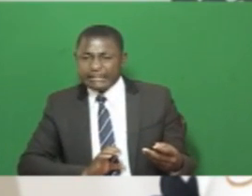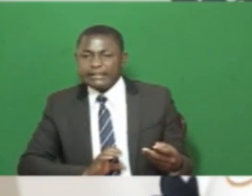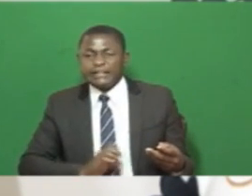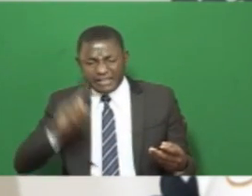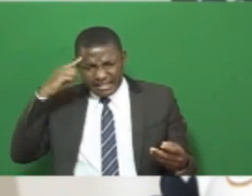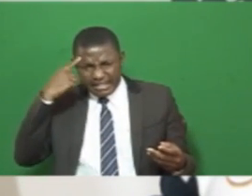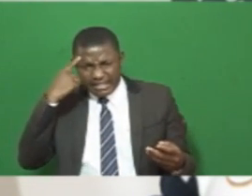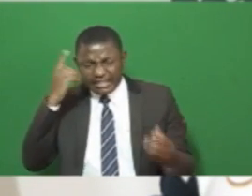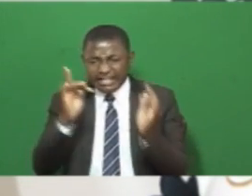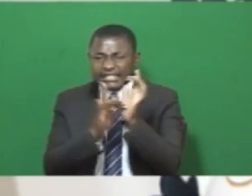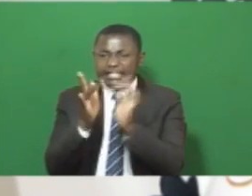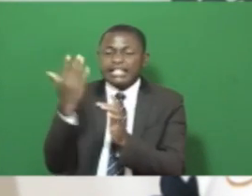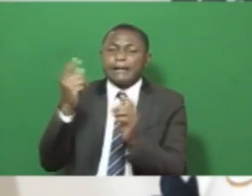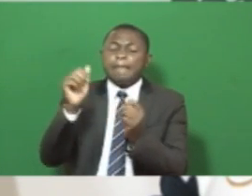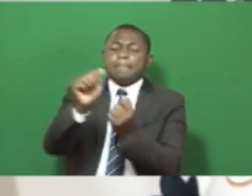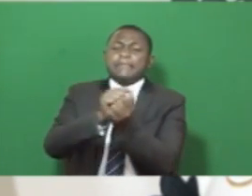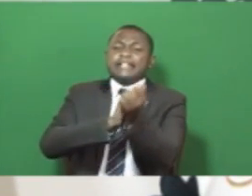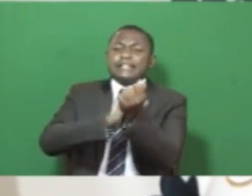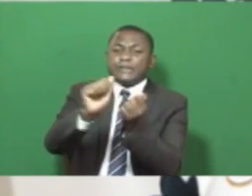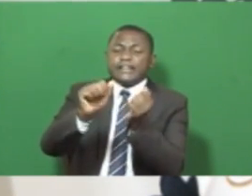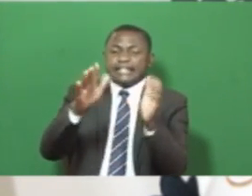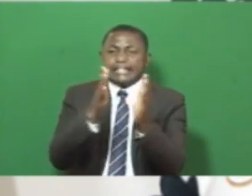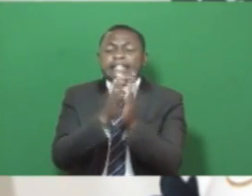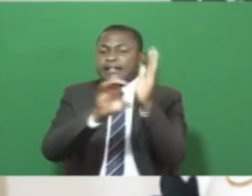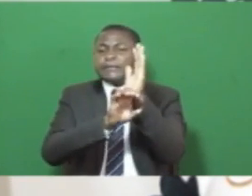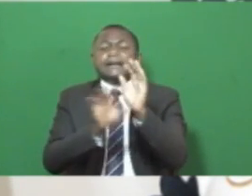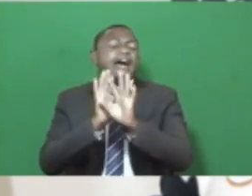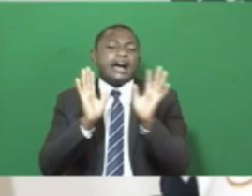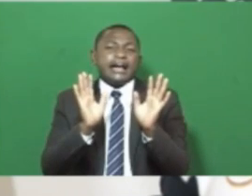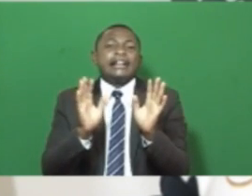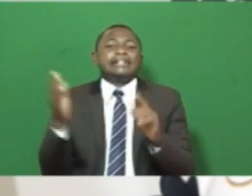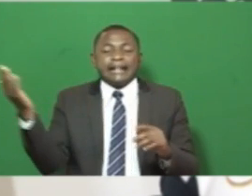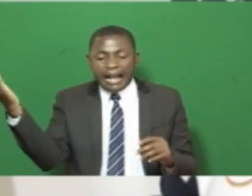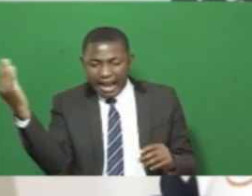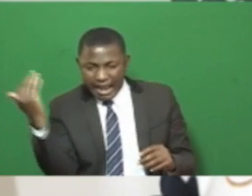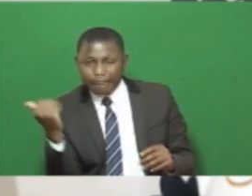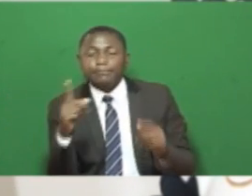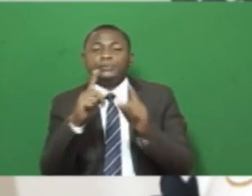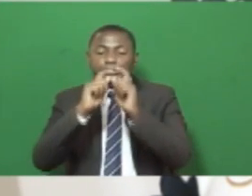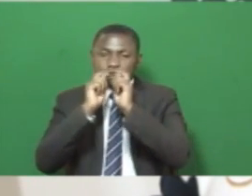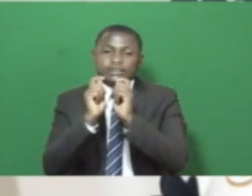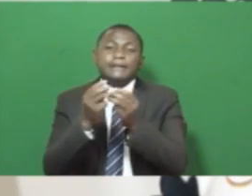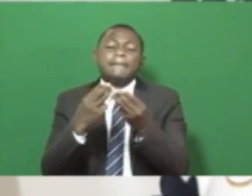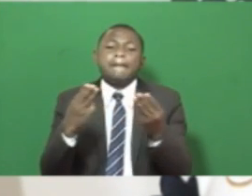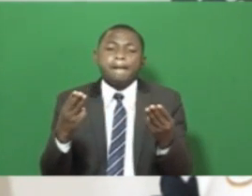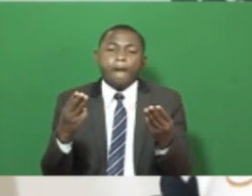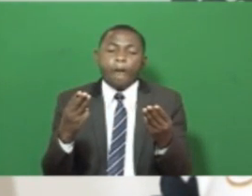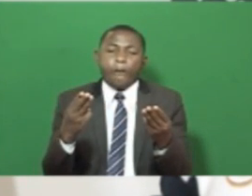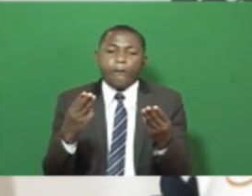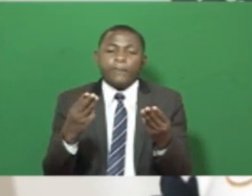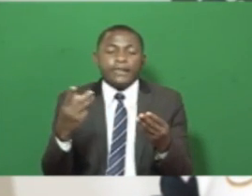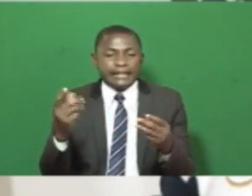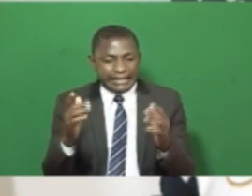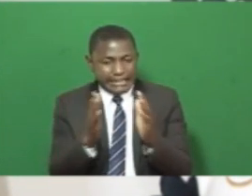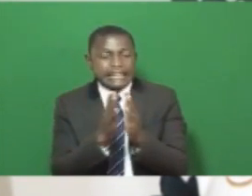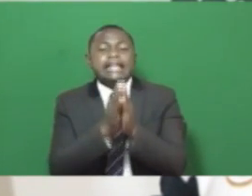maKristu musafunge kuti ndakauya kuzoparadza mutemo handina. Ndakatouya kuzouzadzisa. Ende kazadzisiro